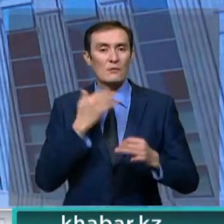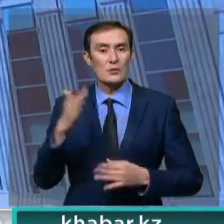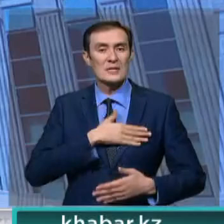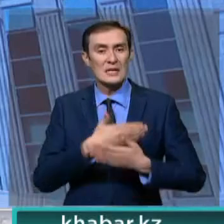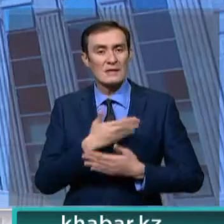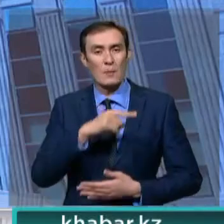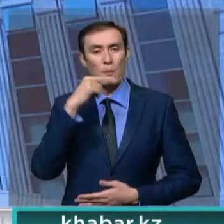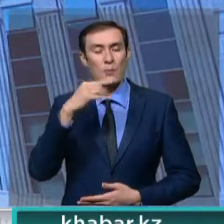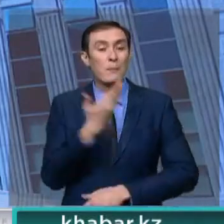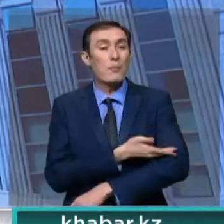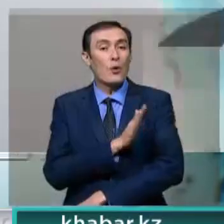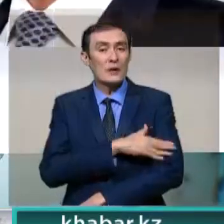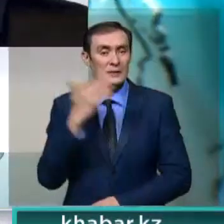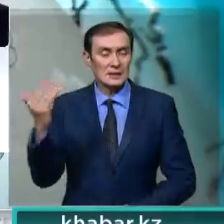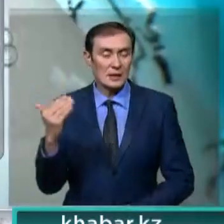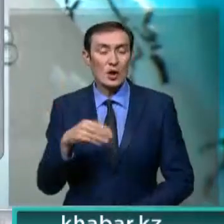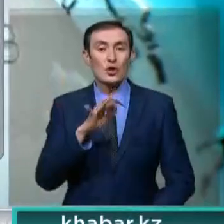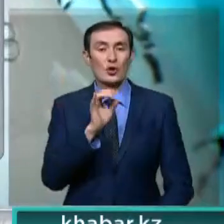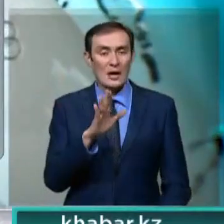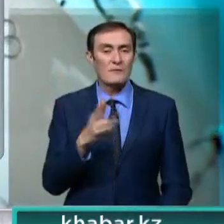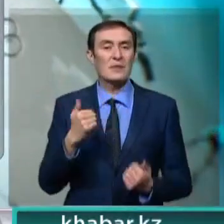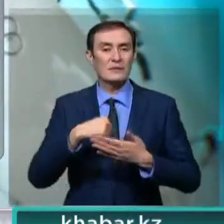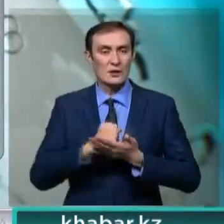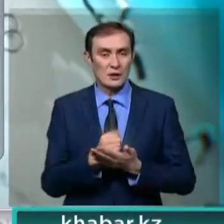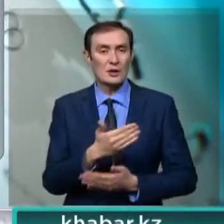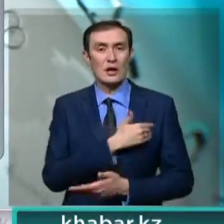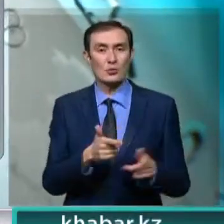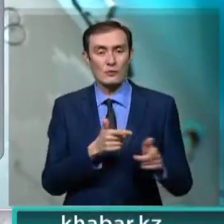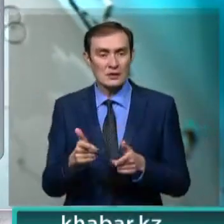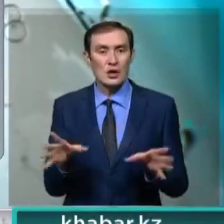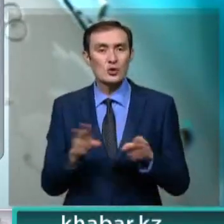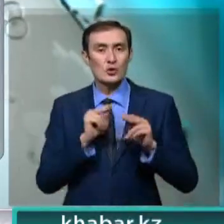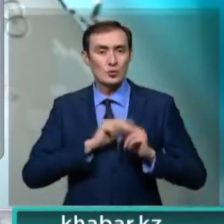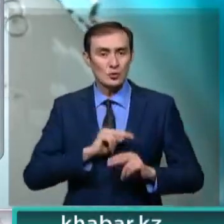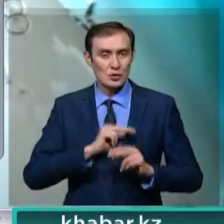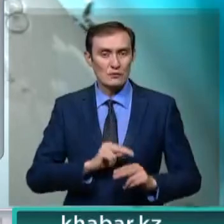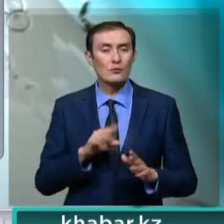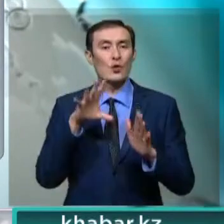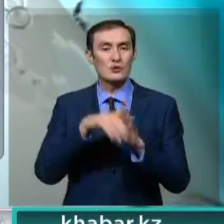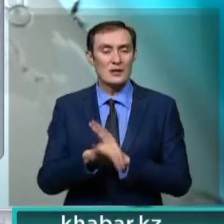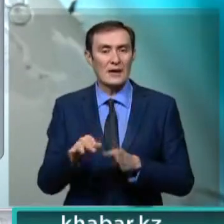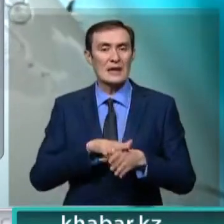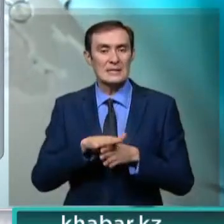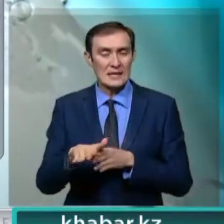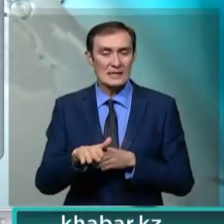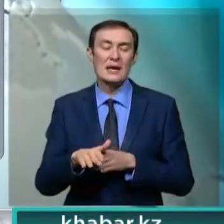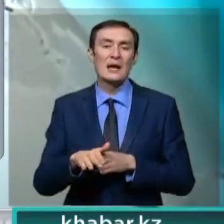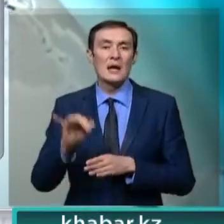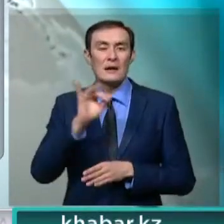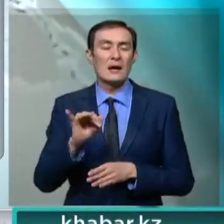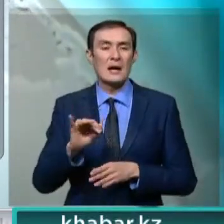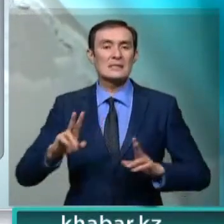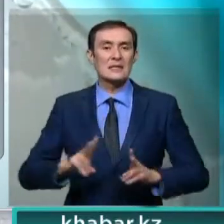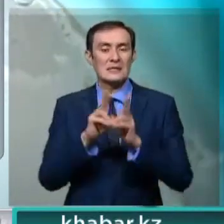состоялся по инициативе польской стороны. Касым Жомарт Токаев подтвердил готовность к тесному сотрудничеству, в том числе в реализации наследия